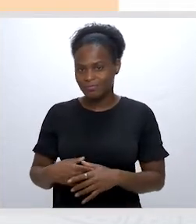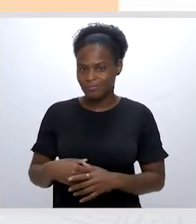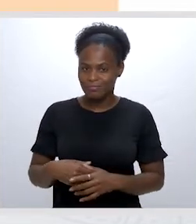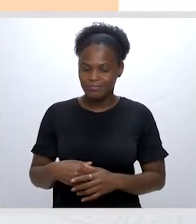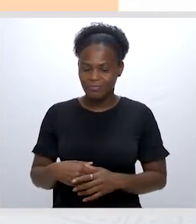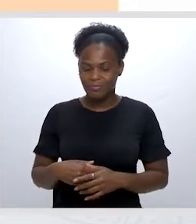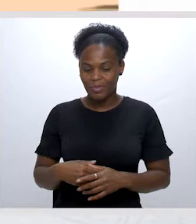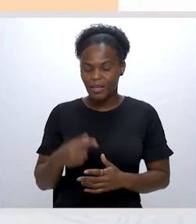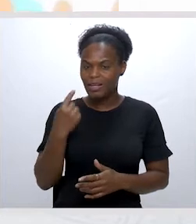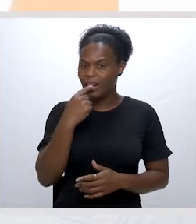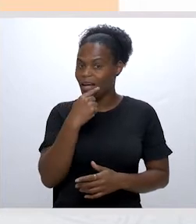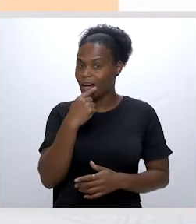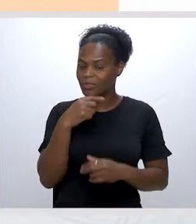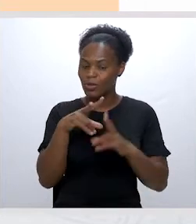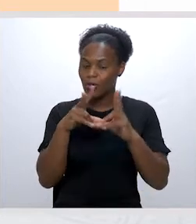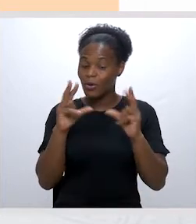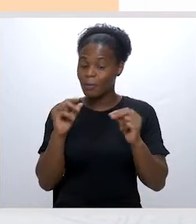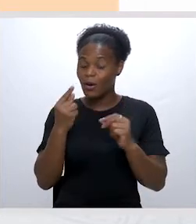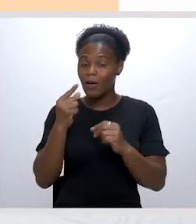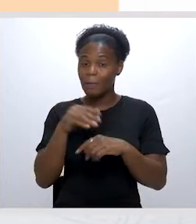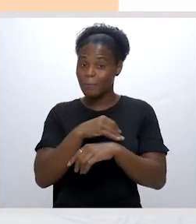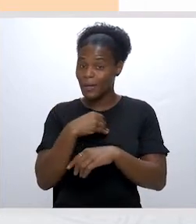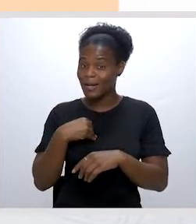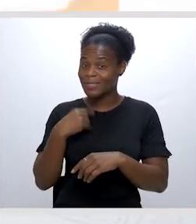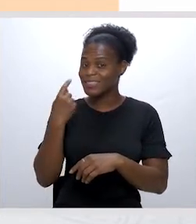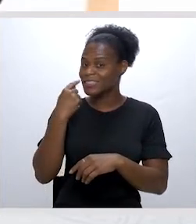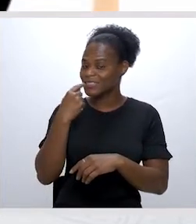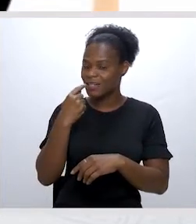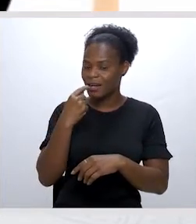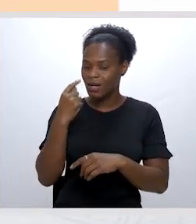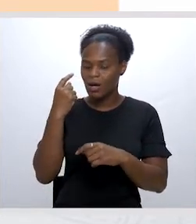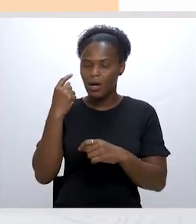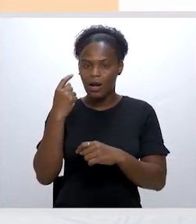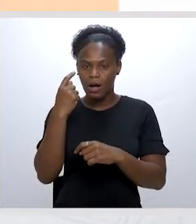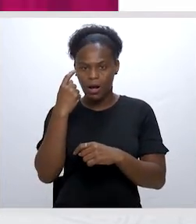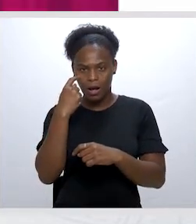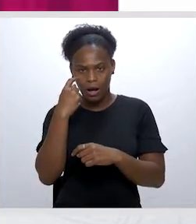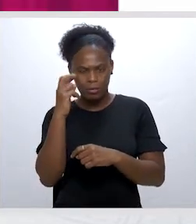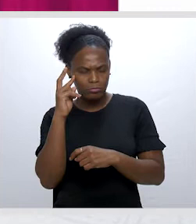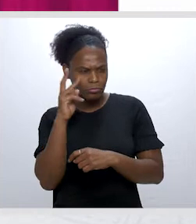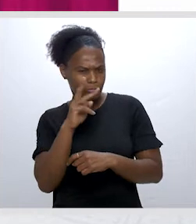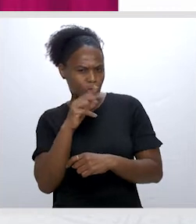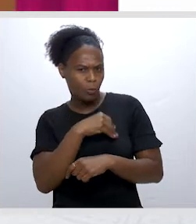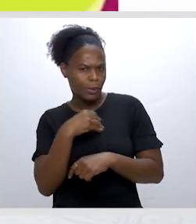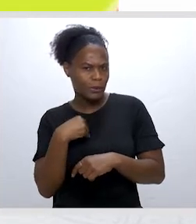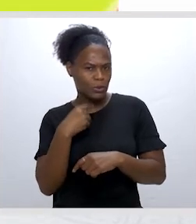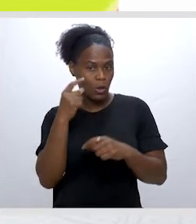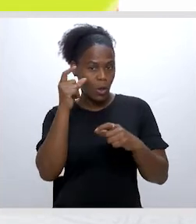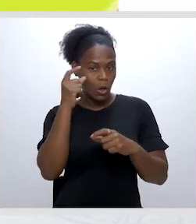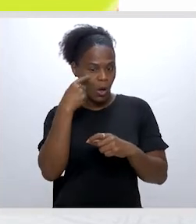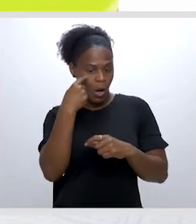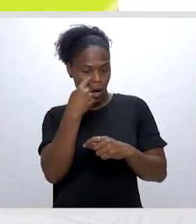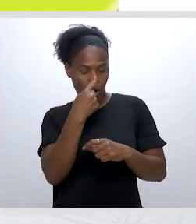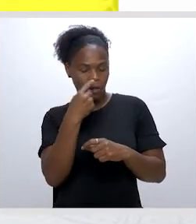Les dents sont soignées par le dentiste, la vue vérifiée par l'oculiste. Il sait ausculter